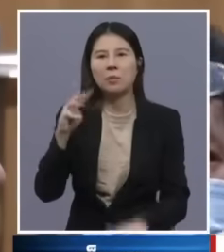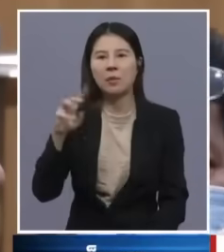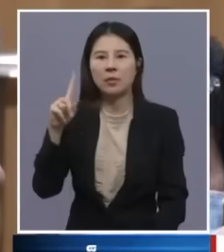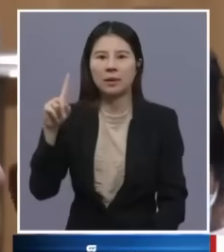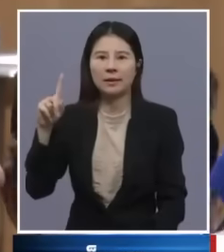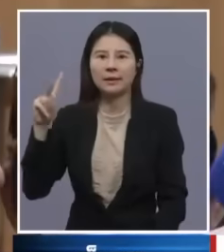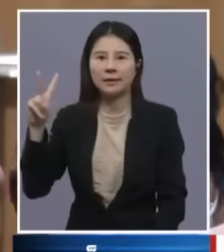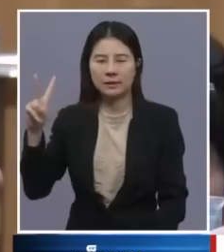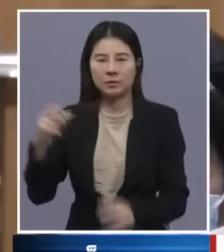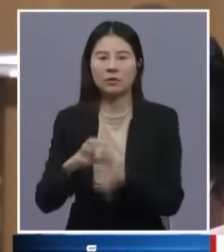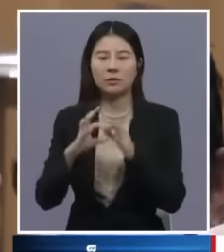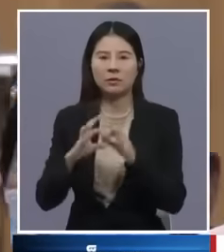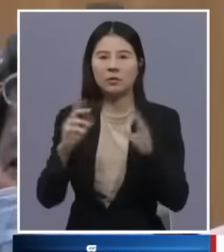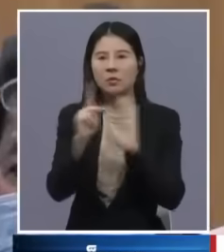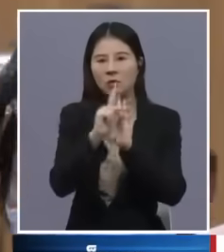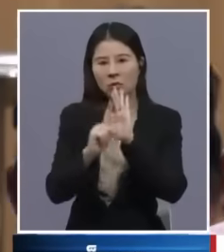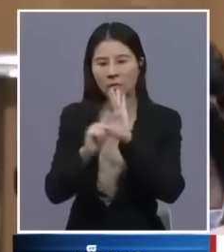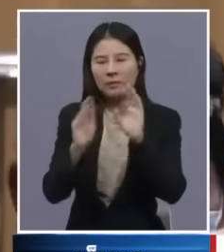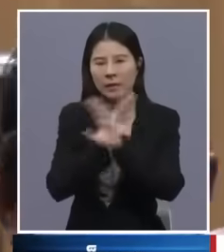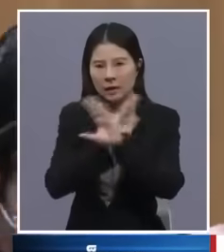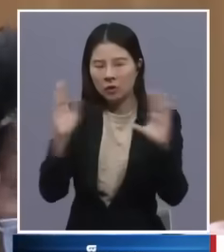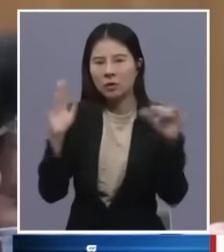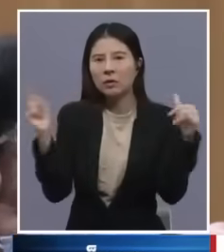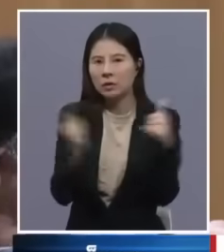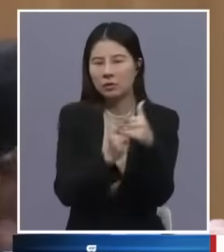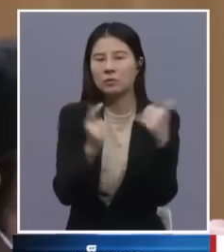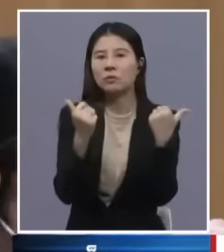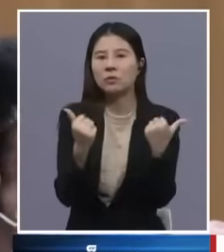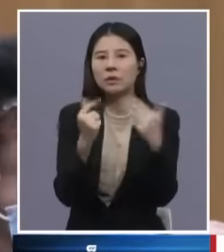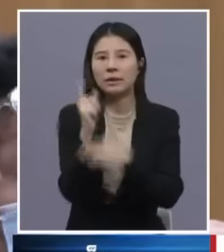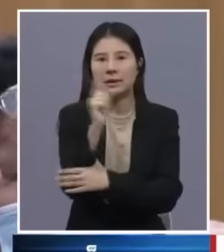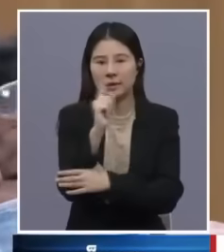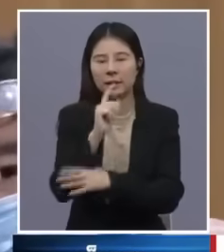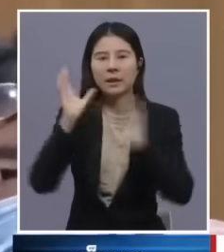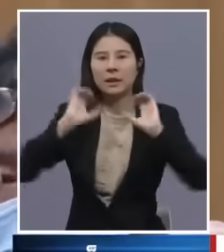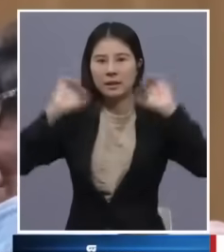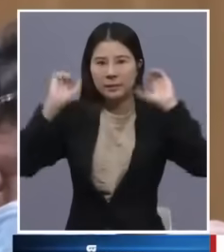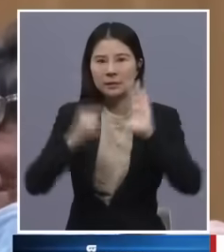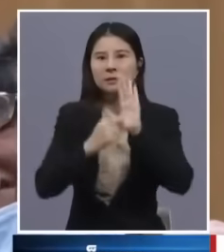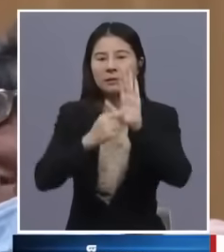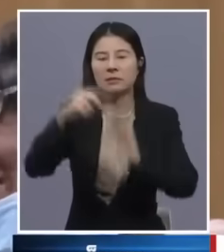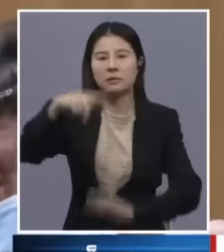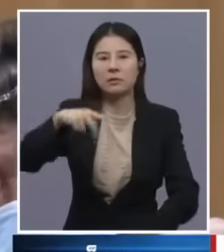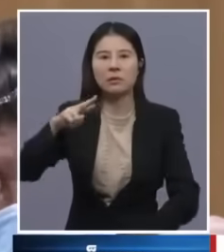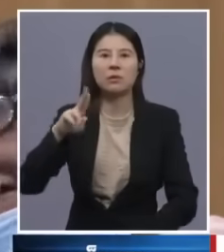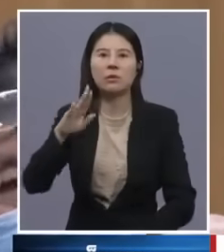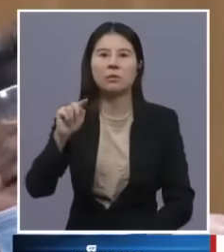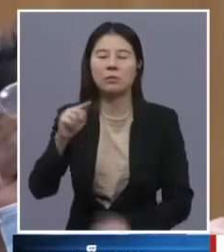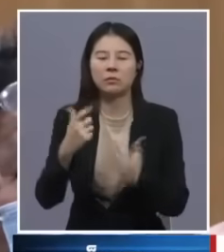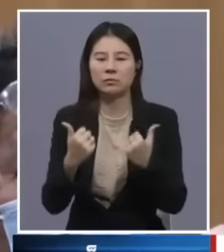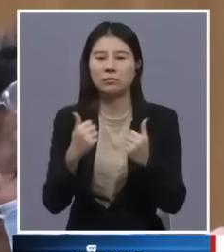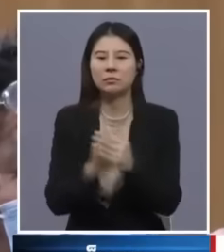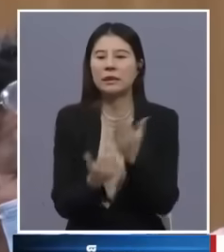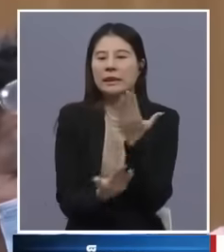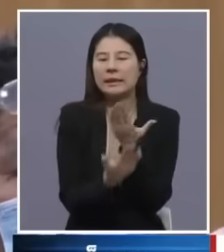112เพื่อออกนิรโทษกรรมด้วยคุณพันนิกาบอกว่ากรณีที่รัฐบาลเตรียมเสนอร่างพรบนิรโทษกรรมประกบ